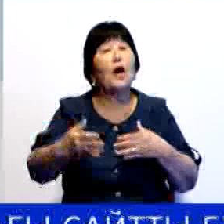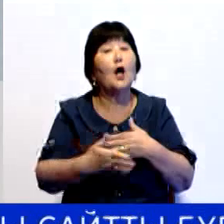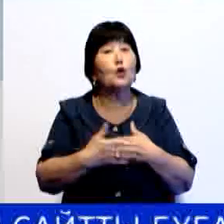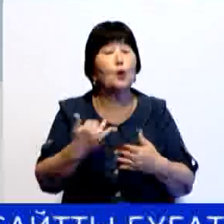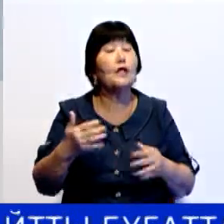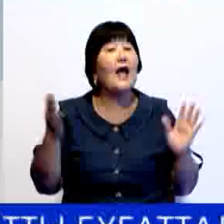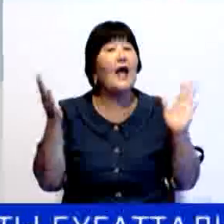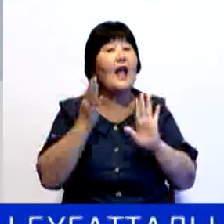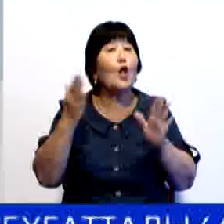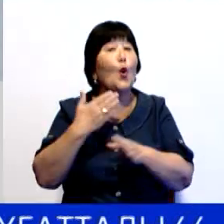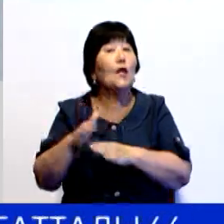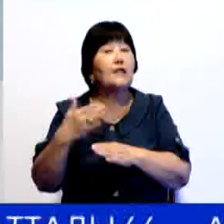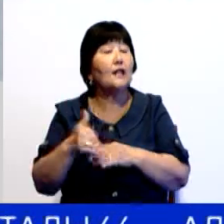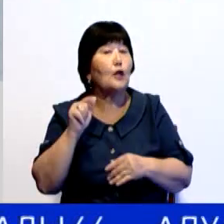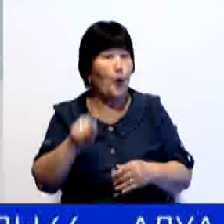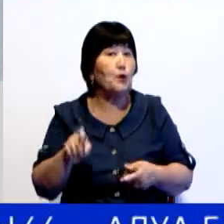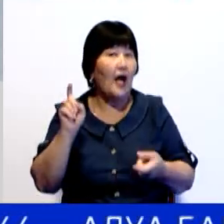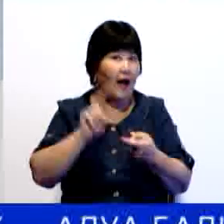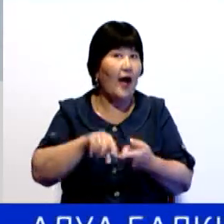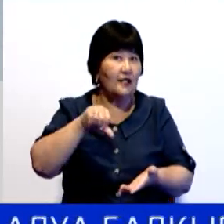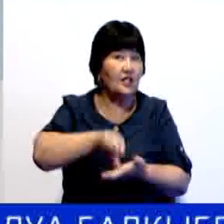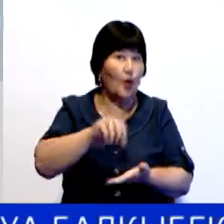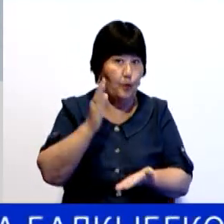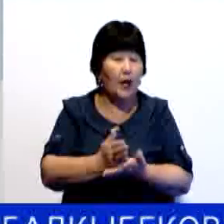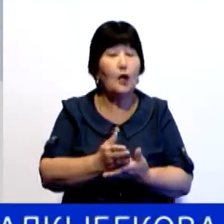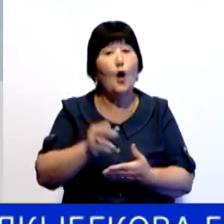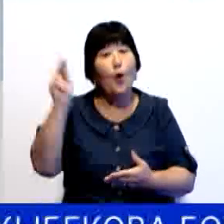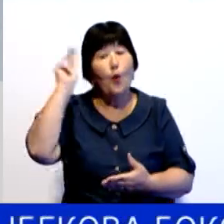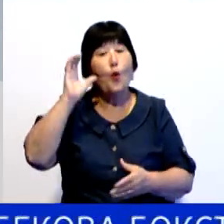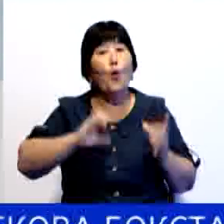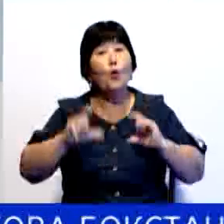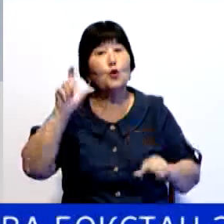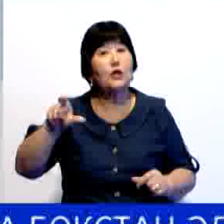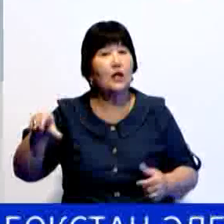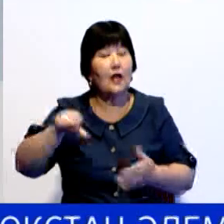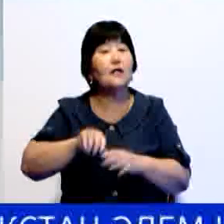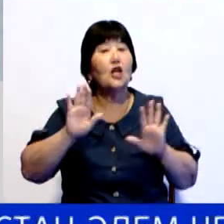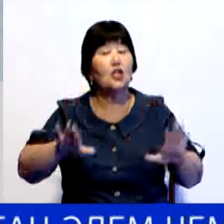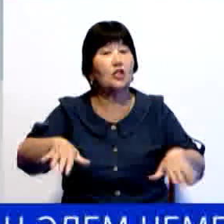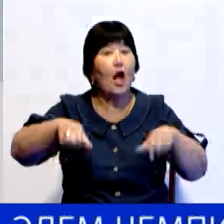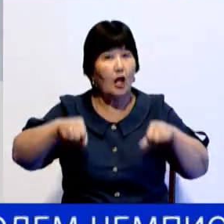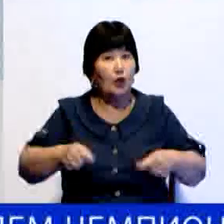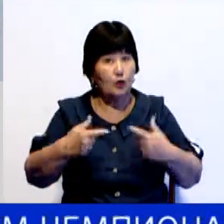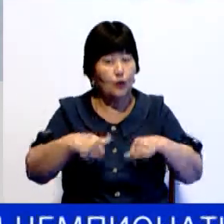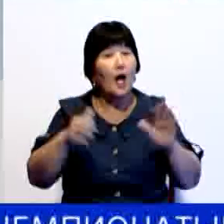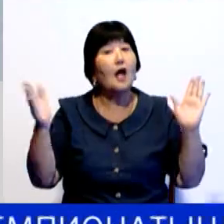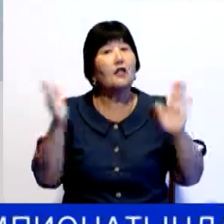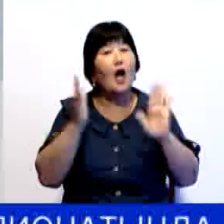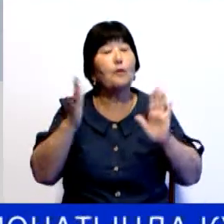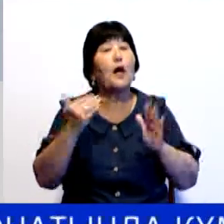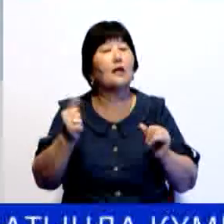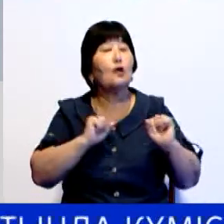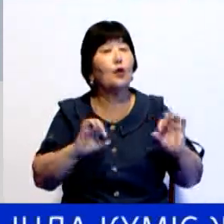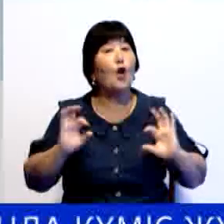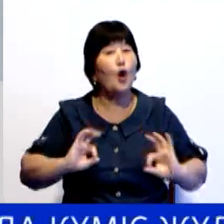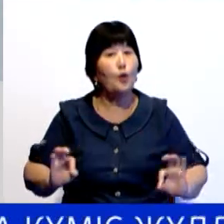мына экология саласының, осы салаға қатысы бар, мына экология саласының оқу студенттері қатысуда. Жергілікті атқарушы органдар, табиғат қорғау прокуратурасы,